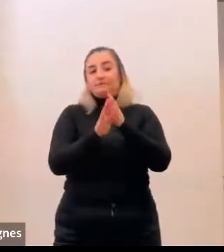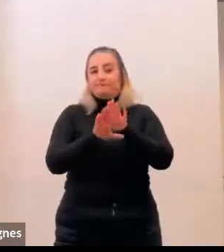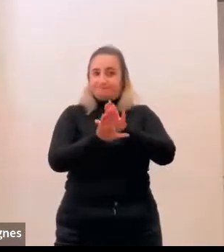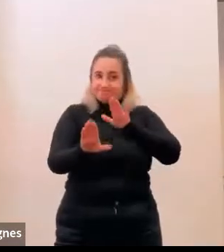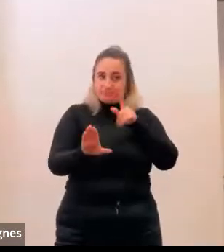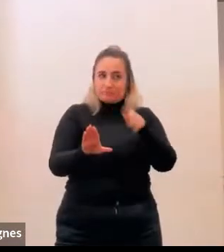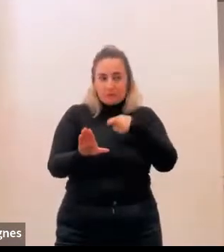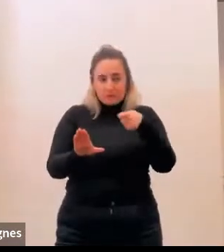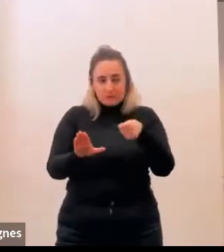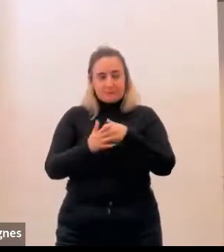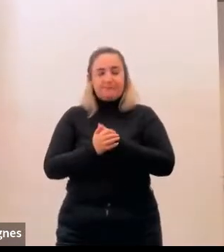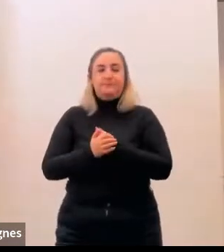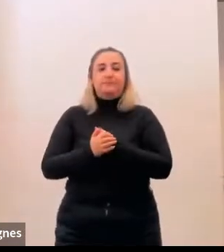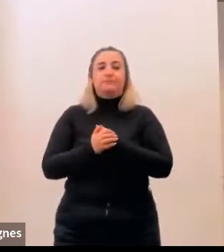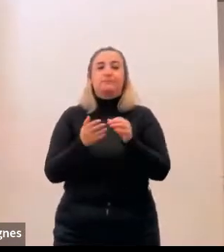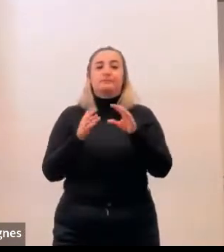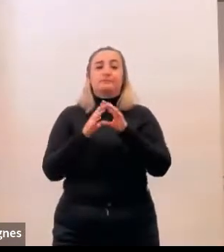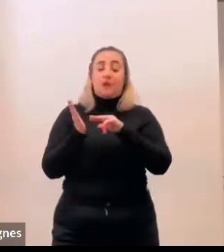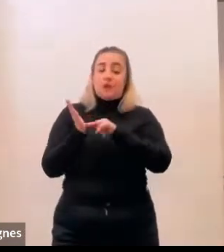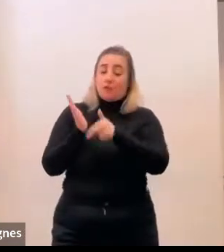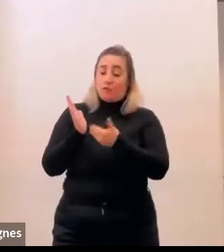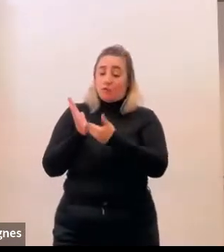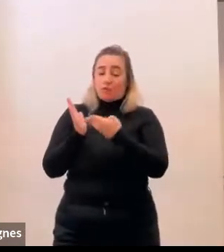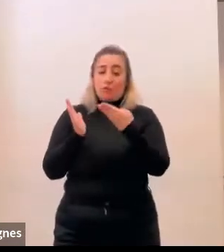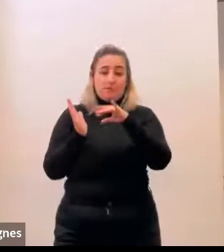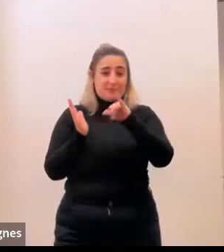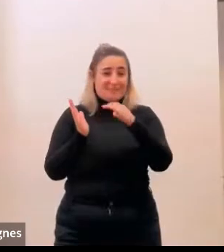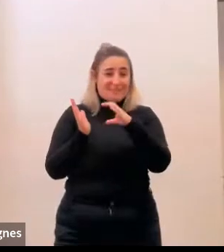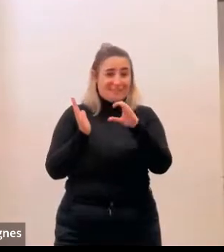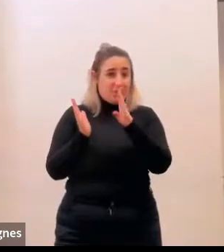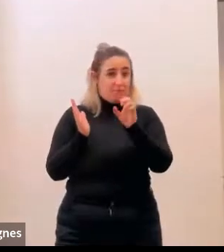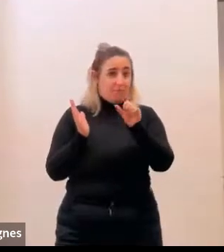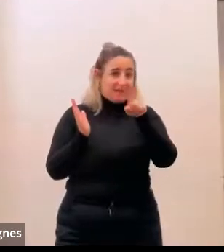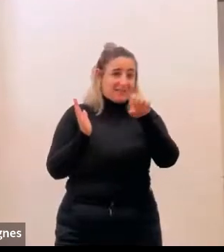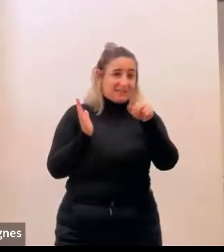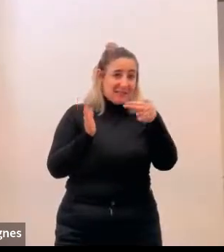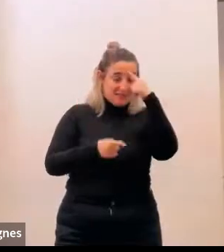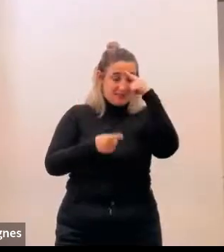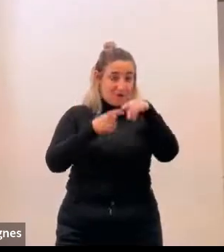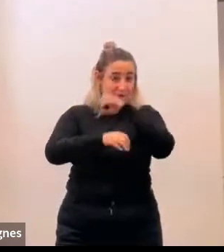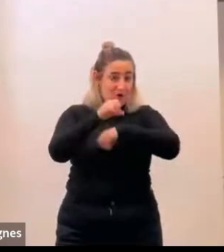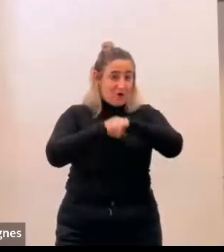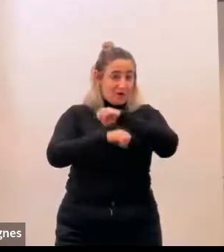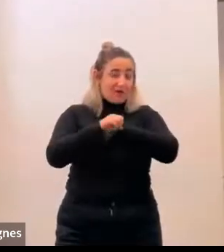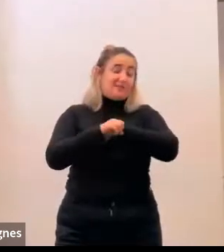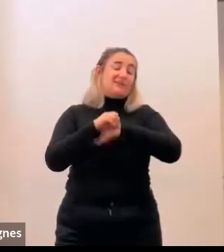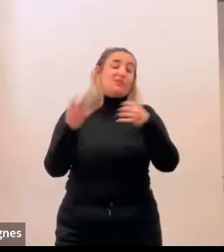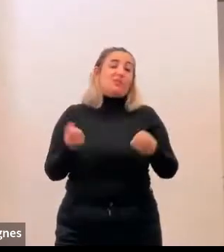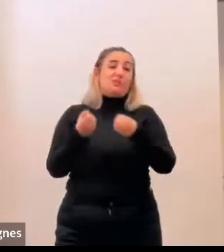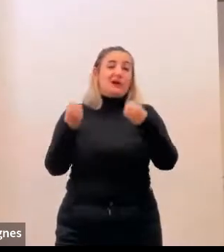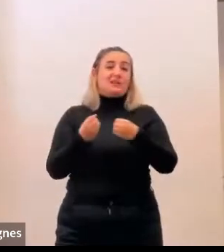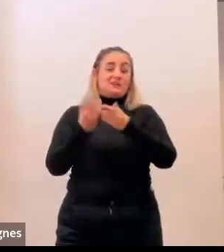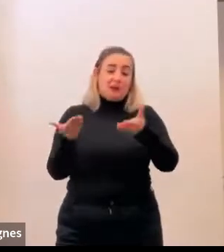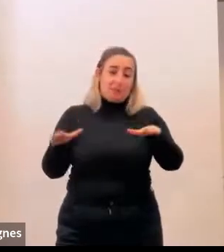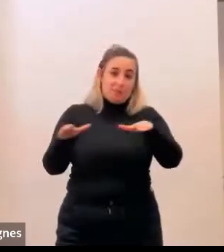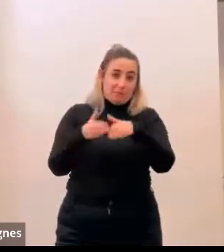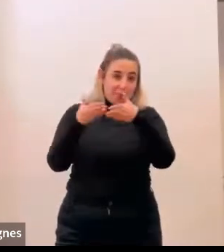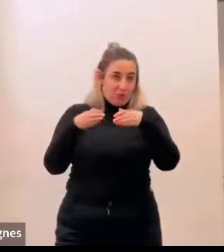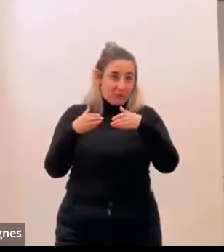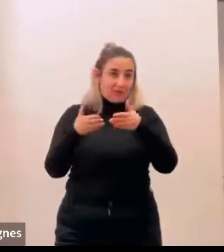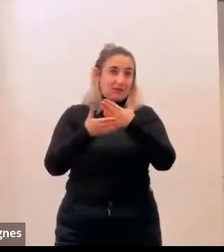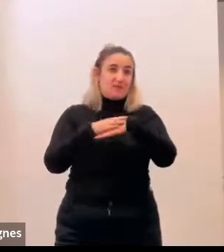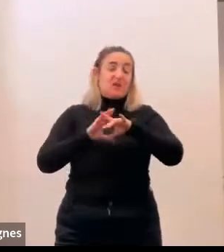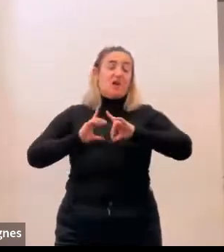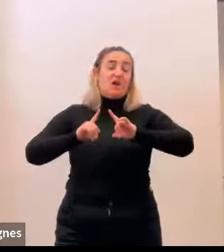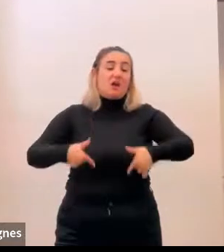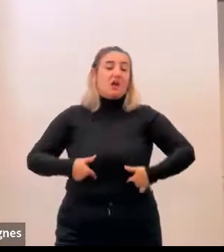Ainsi, concernant notre convention avec la MJC Bazin pour l'organisation d'une activité poterie à l'école élémentaire Saint-Georges,